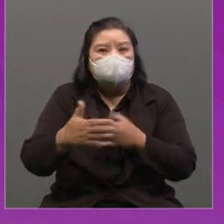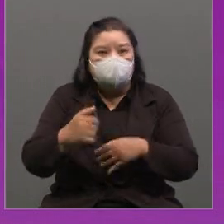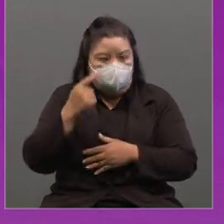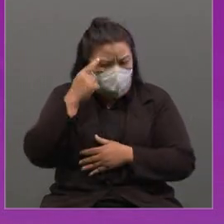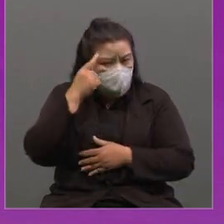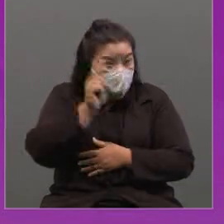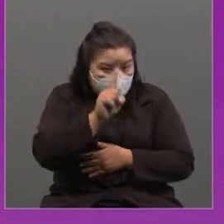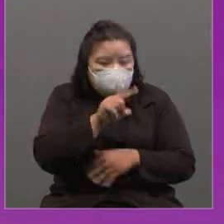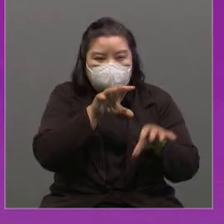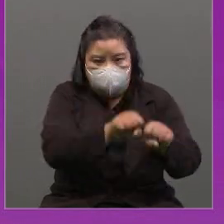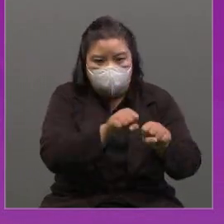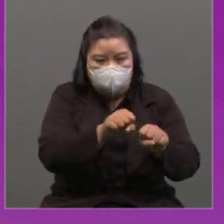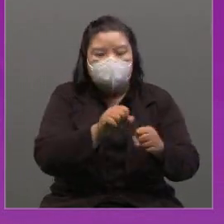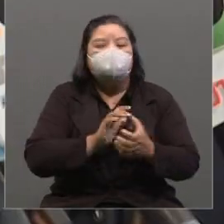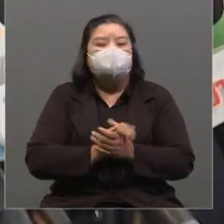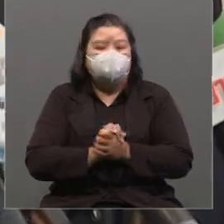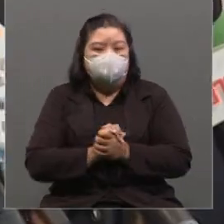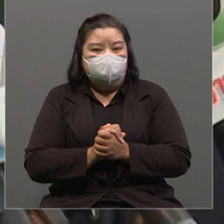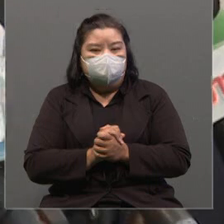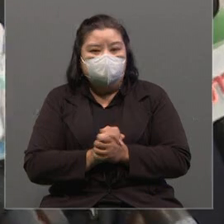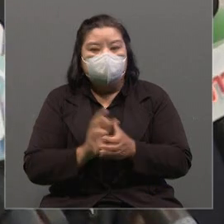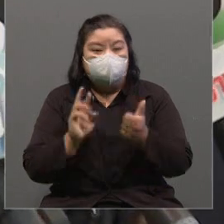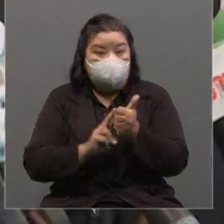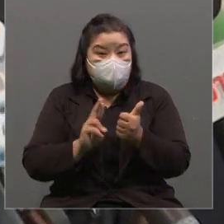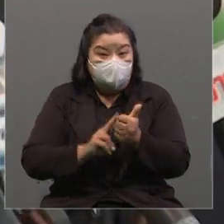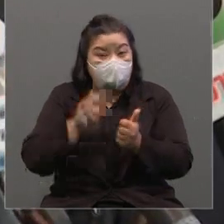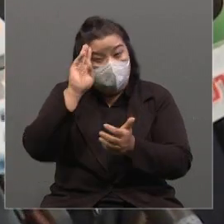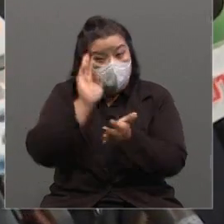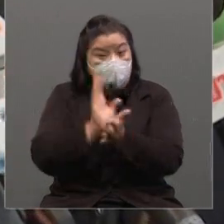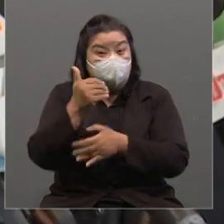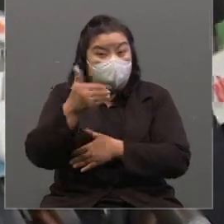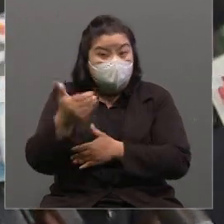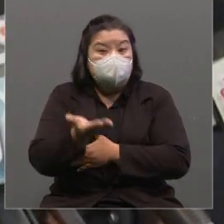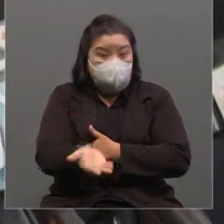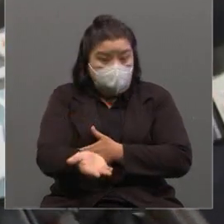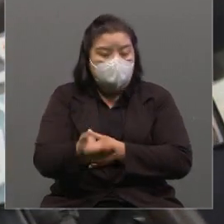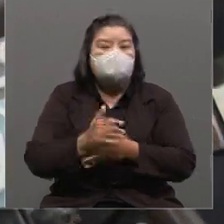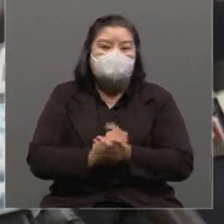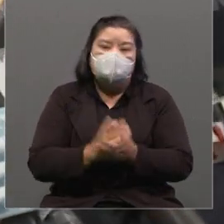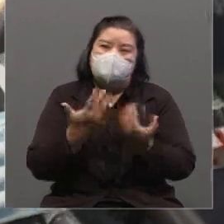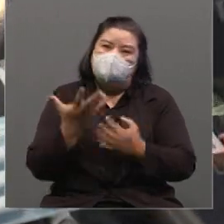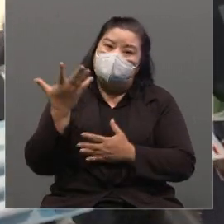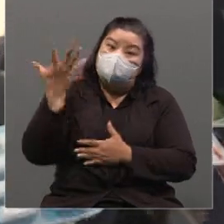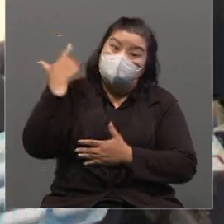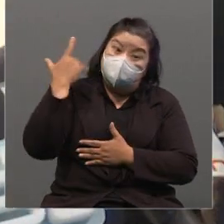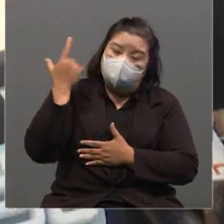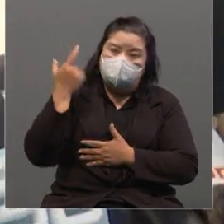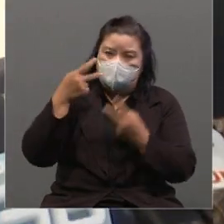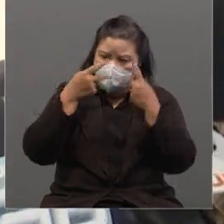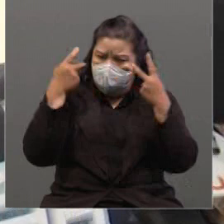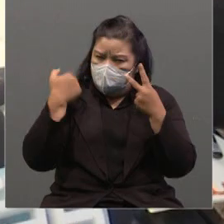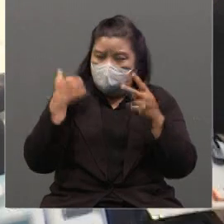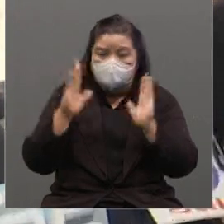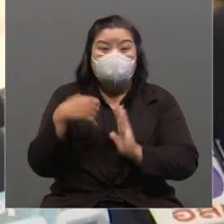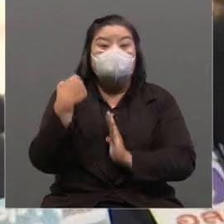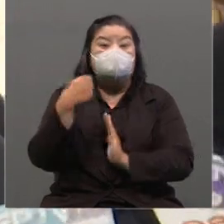าอยู่ที่ไหนนะคะพลตำรวจเอกสุรเชษฐ์หักพานรองผู้บัญชาการตำรวจแห่งชาตินะคะบอกว่าเมื่อวานนี้เนี่ยผู้ต้องหารวม10คน